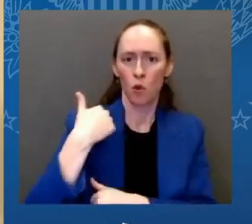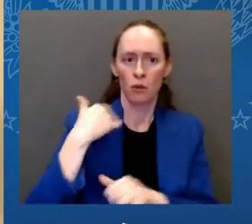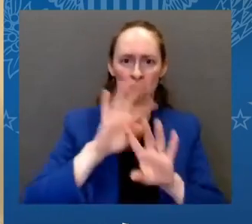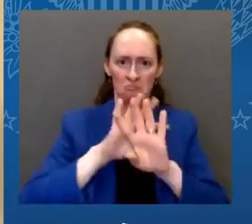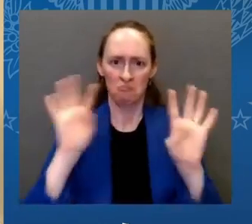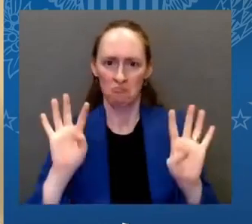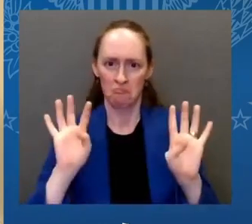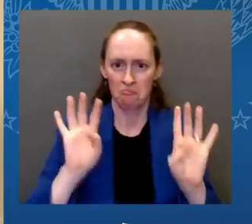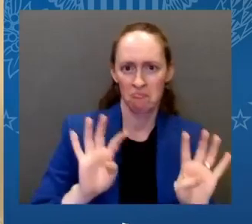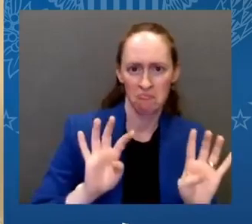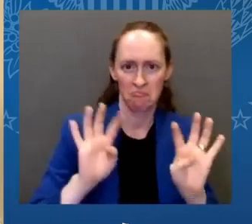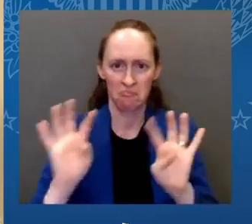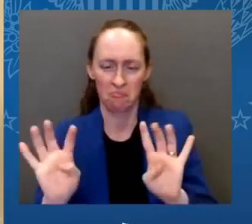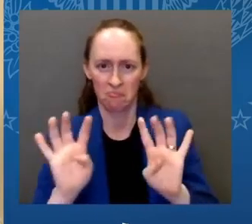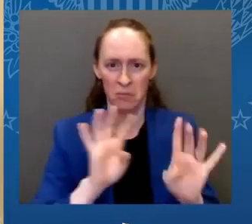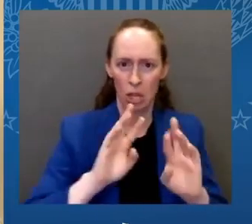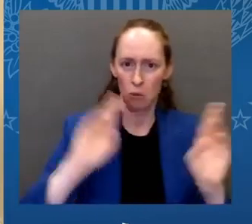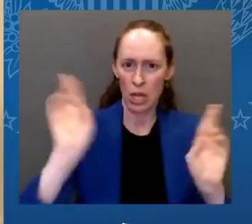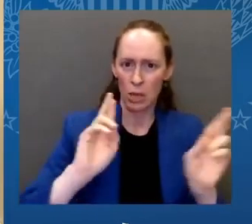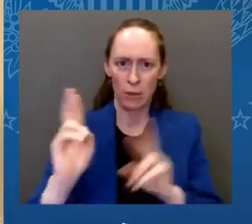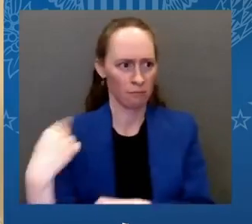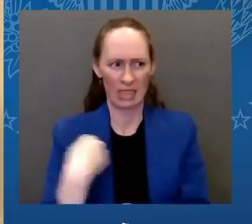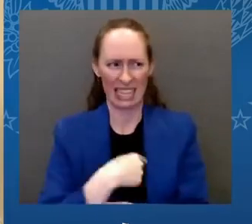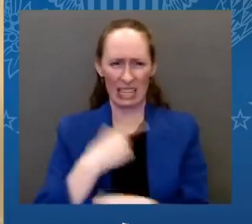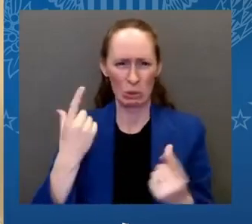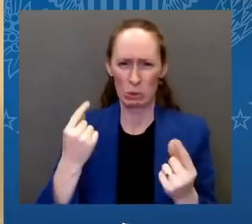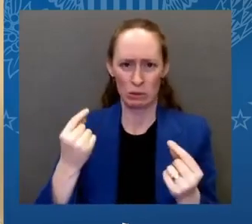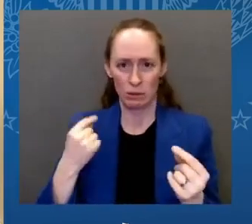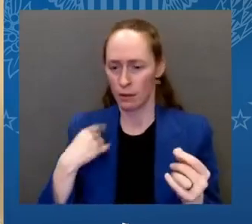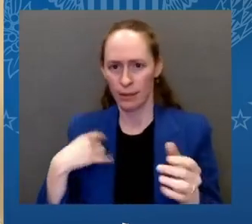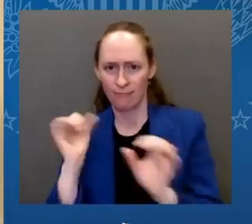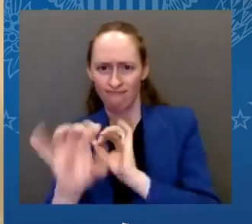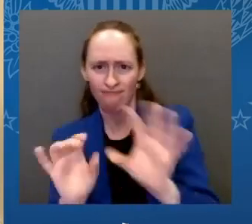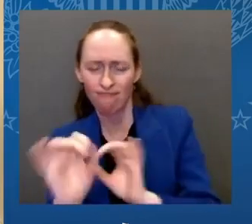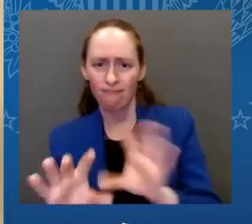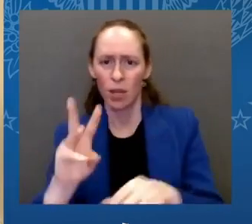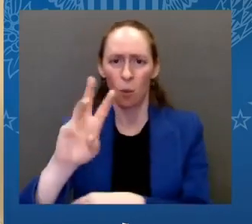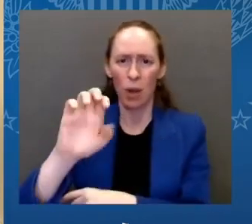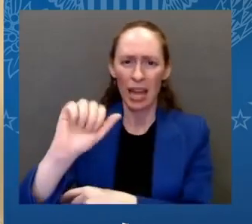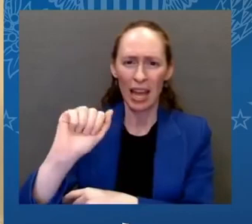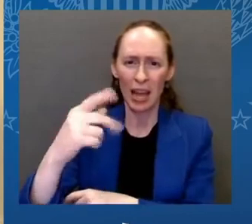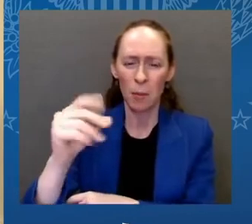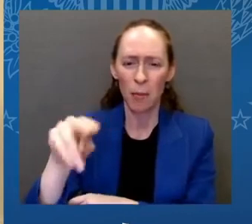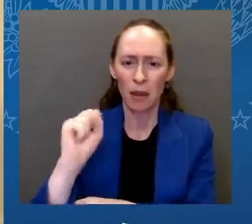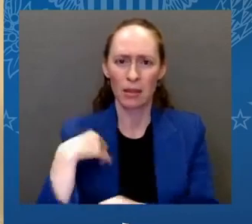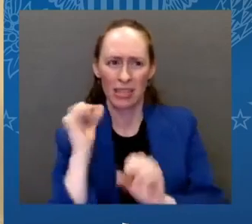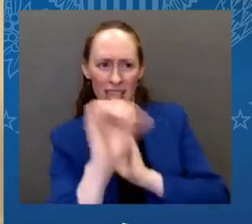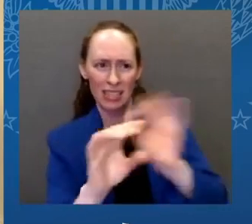здолати цю атаку і поставити спротив. Ми поставляємо